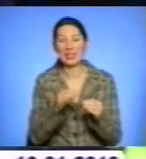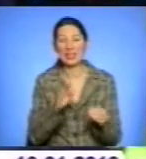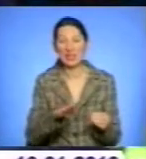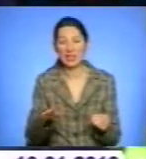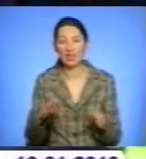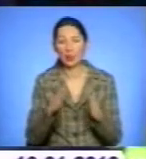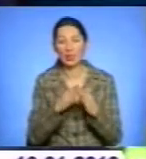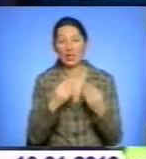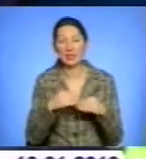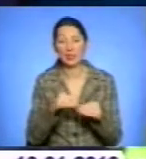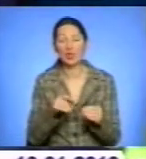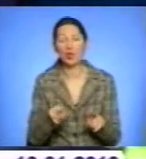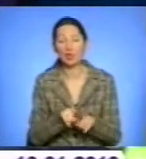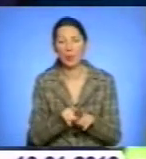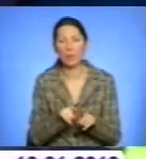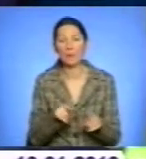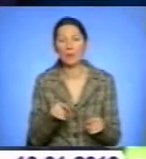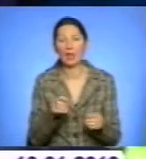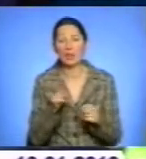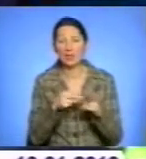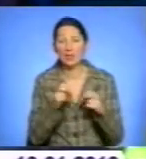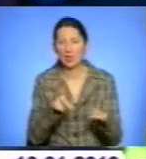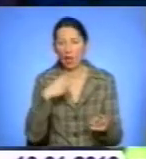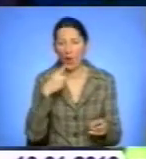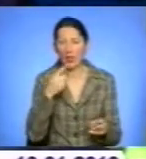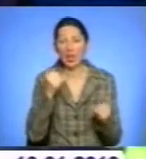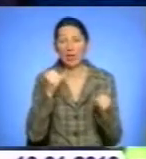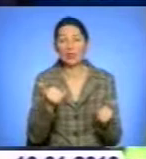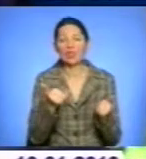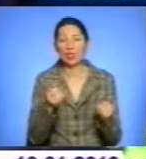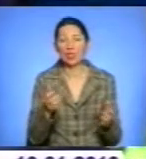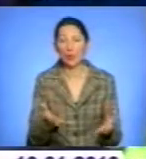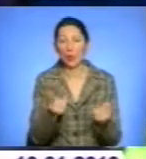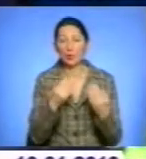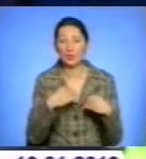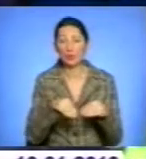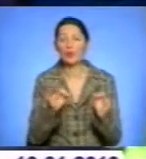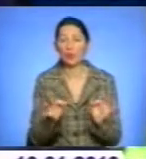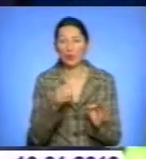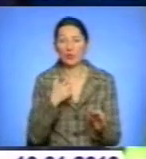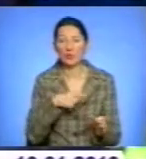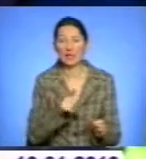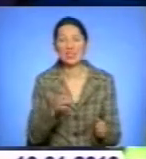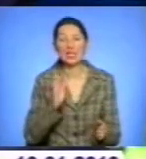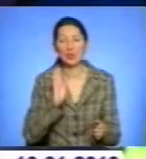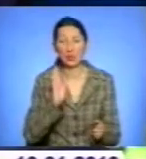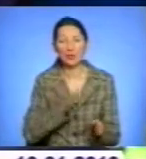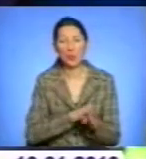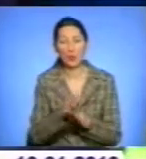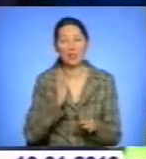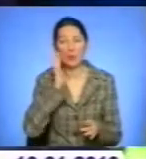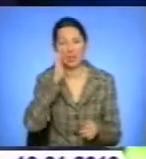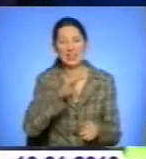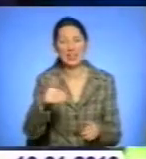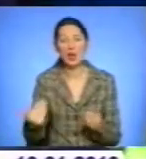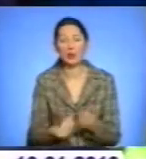сімейного типу. Спеціалісти зазначають, нинішні прийомні сім'ї виправдовують себе. Чи збувається мрія дітей у нових родинах,